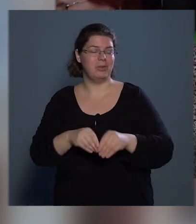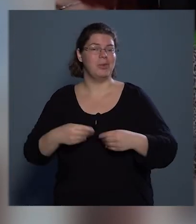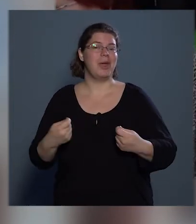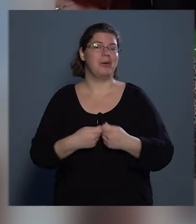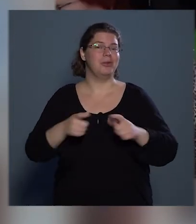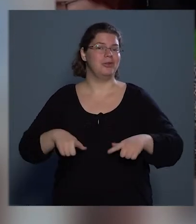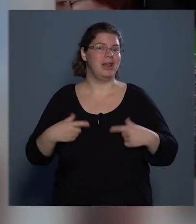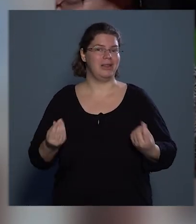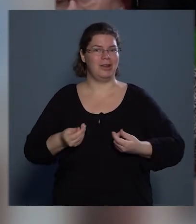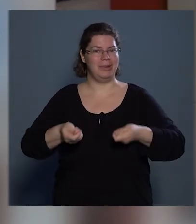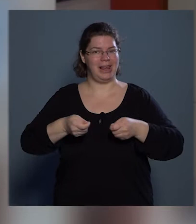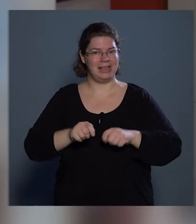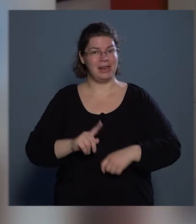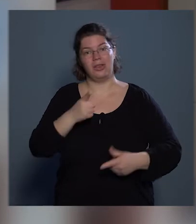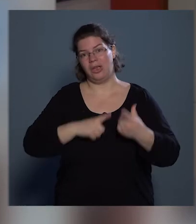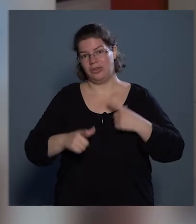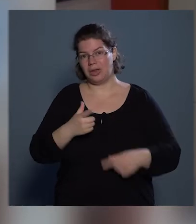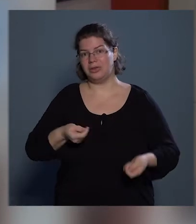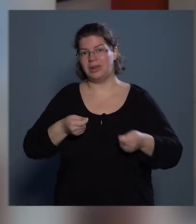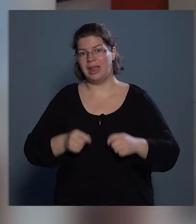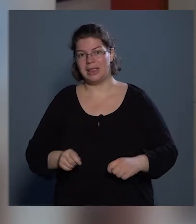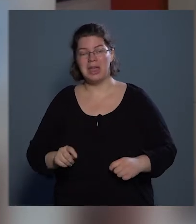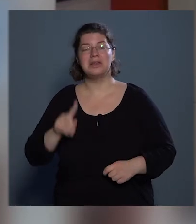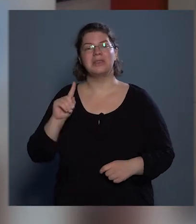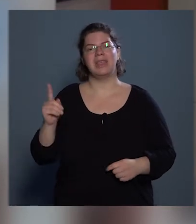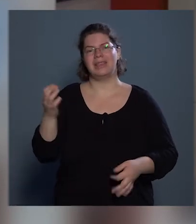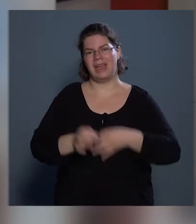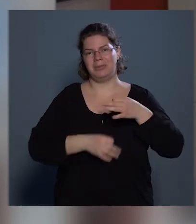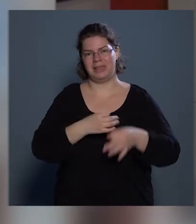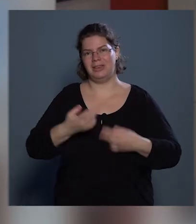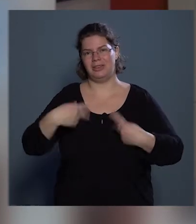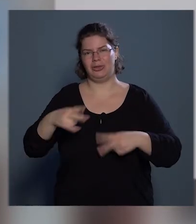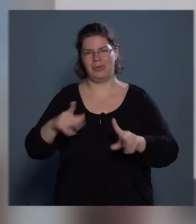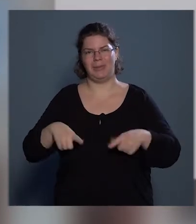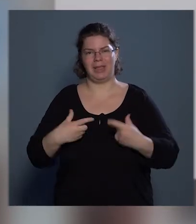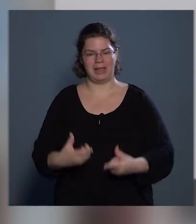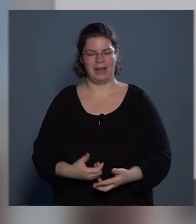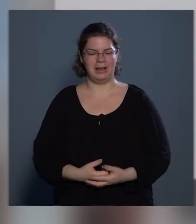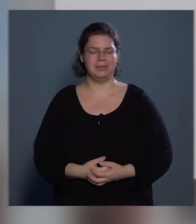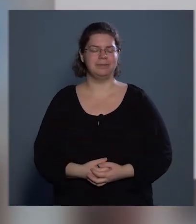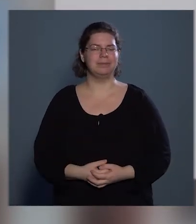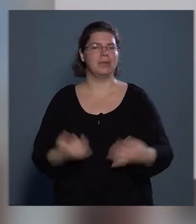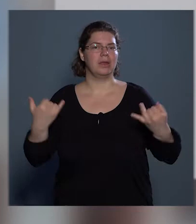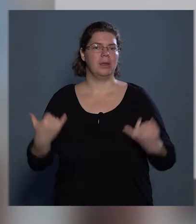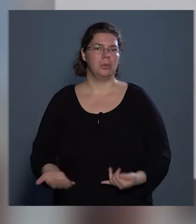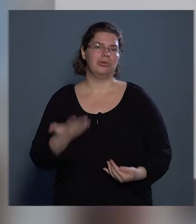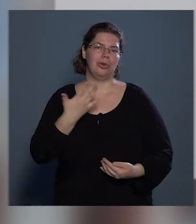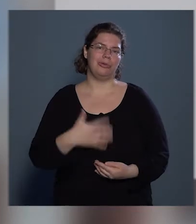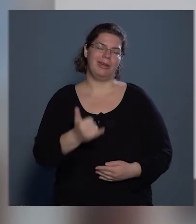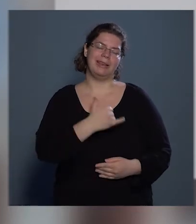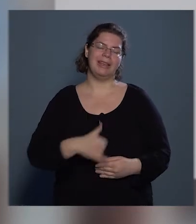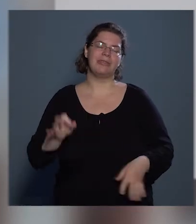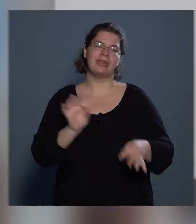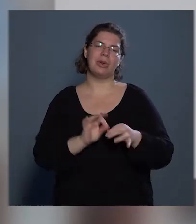ami lezárult, sajnos lezárult, de természetesen megy tovább az élet. Most 50 év történetéről van